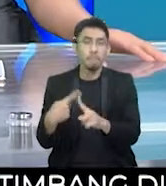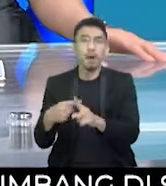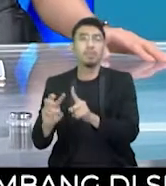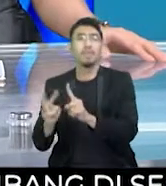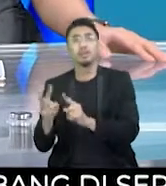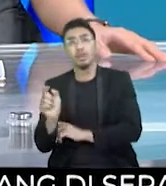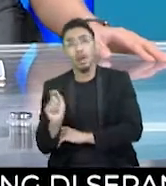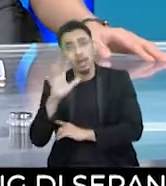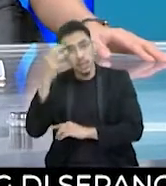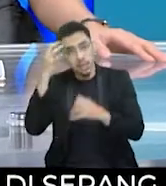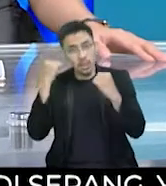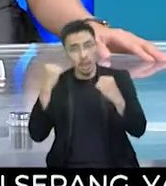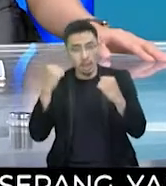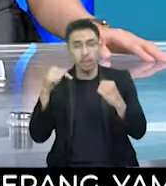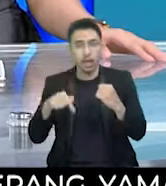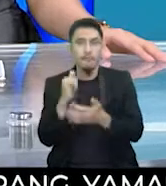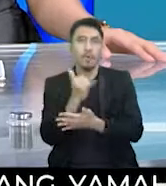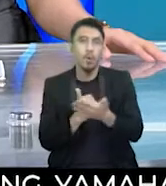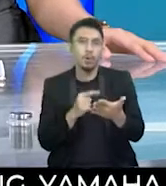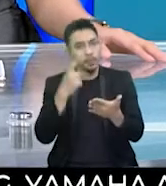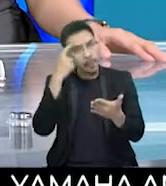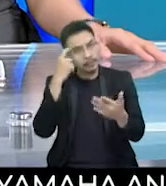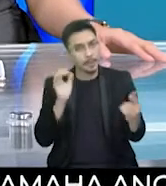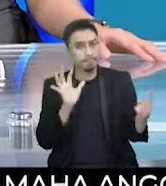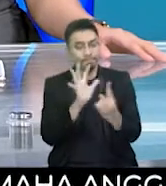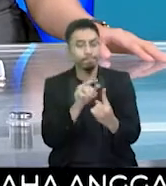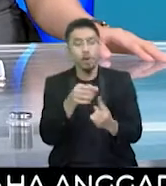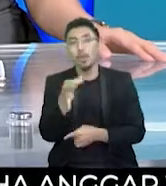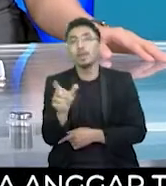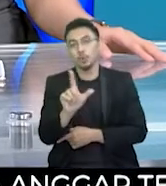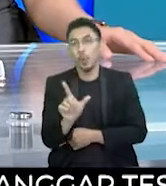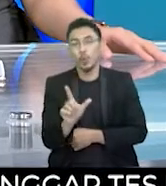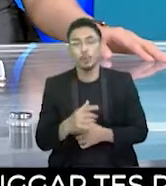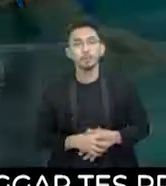sekolah. Dinas Kesehatan pun melakukan evaluasi pembelajaran tatap muka Kota Solo.